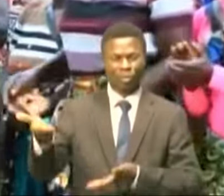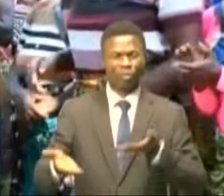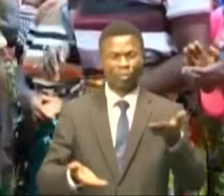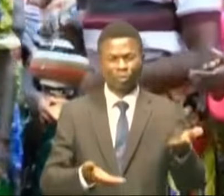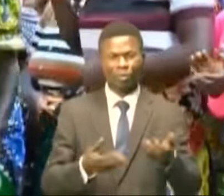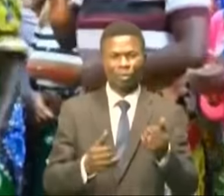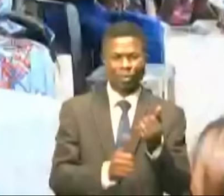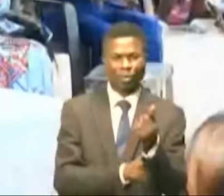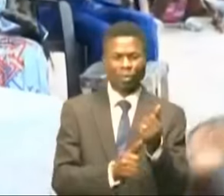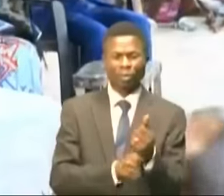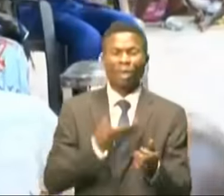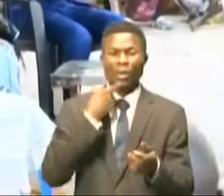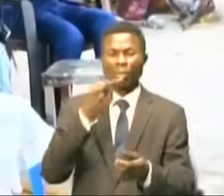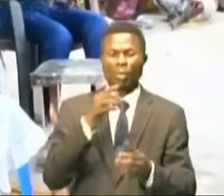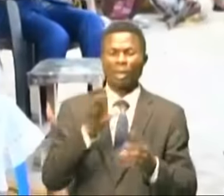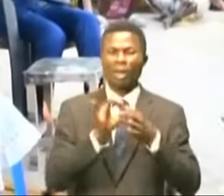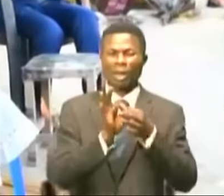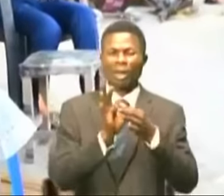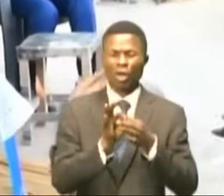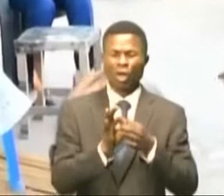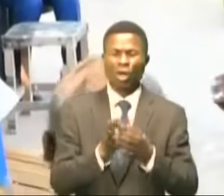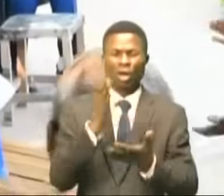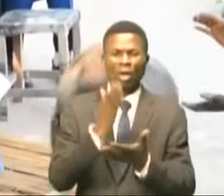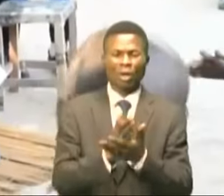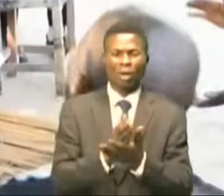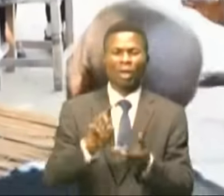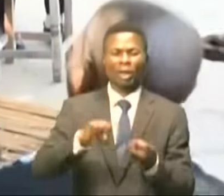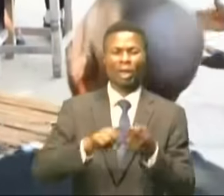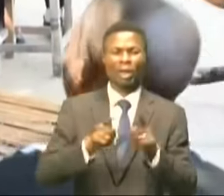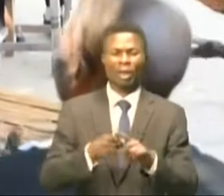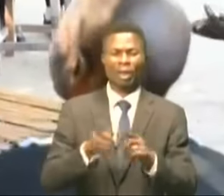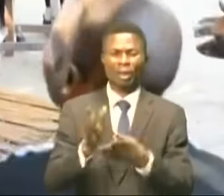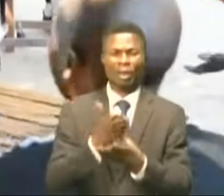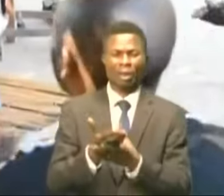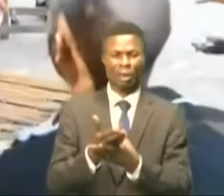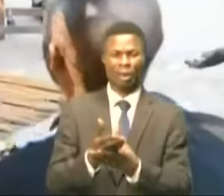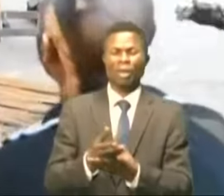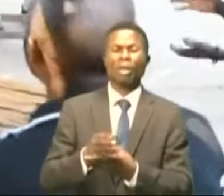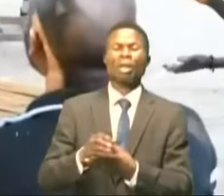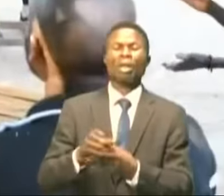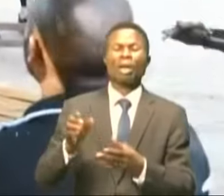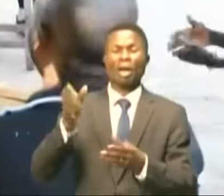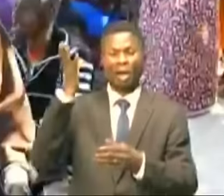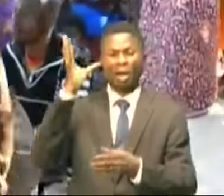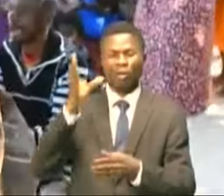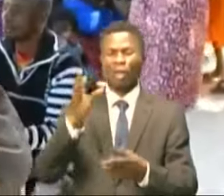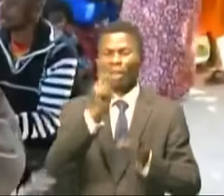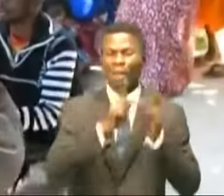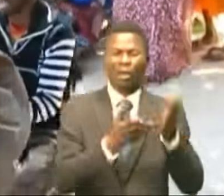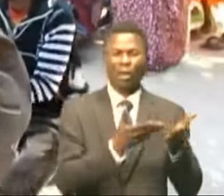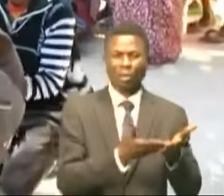Nawezi expriment un attachement indestructible de la relation entre l'animatrice de Lufupa et ses administrés.